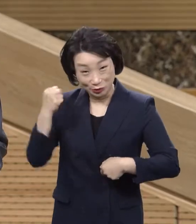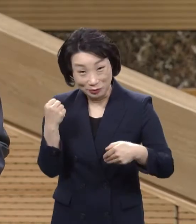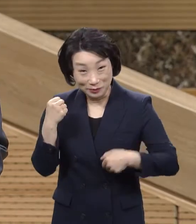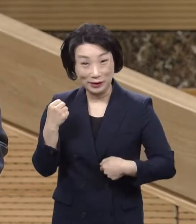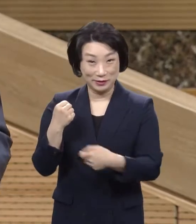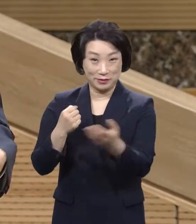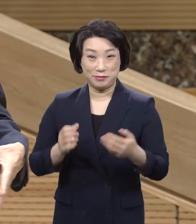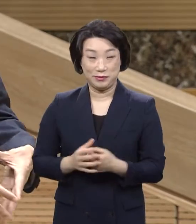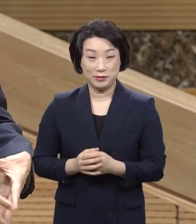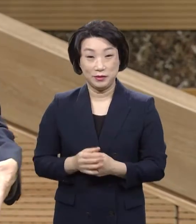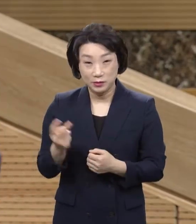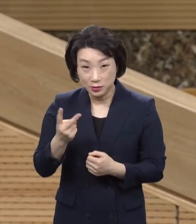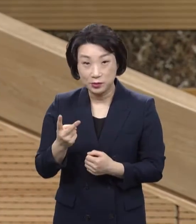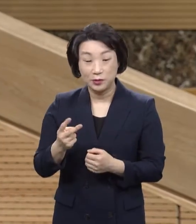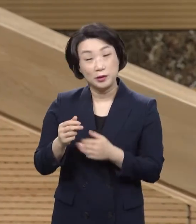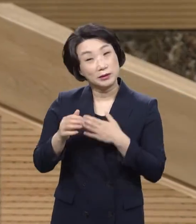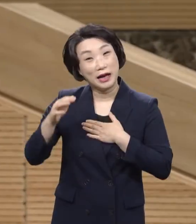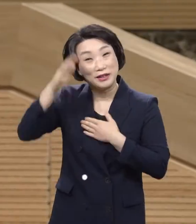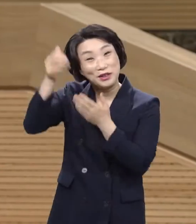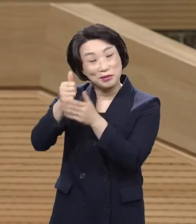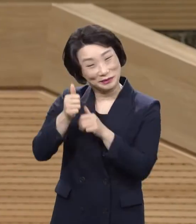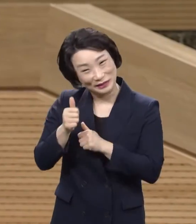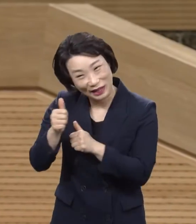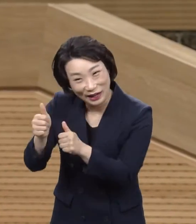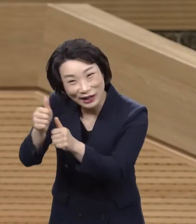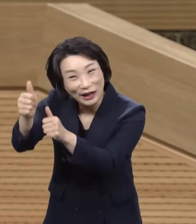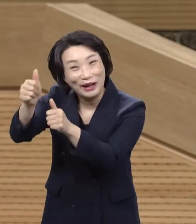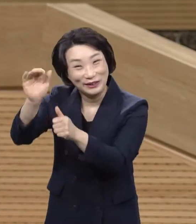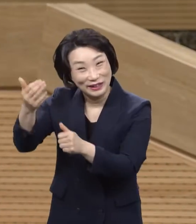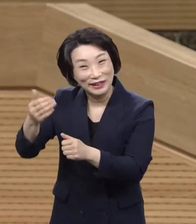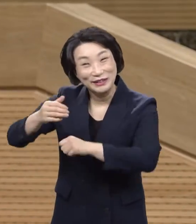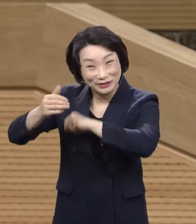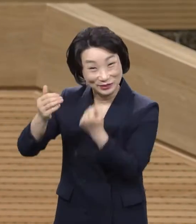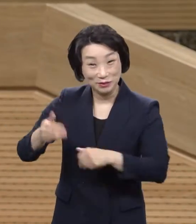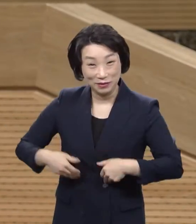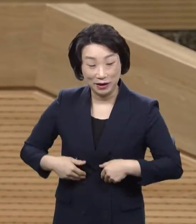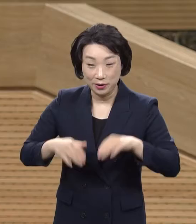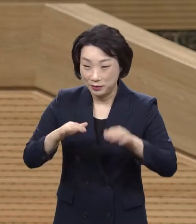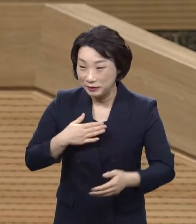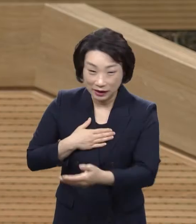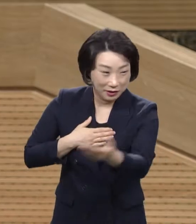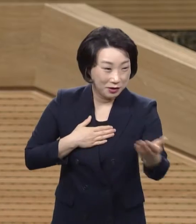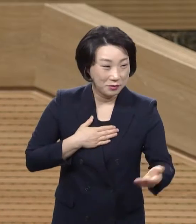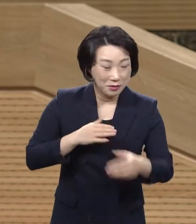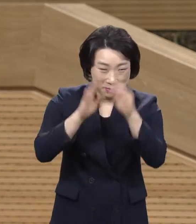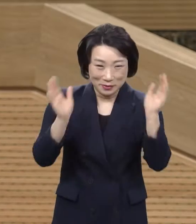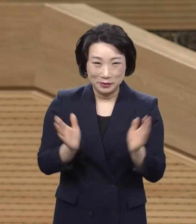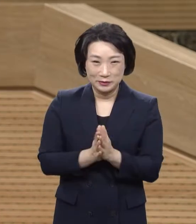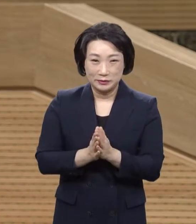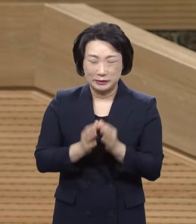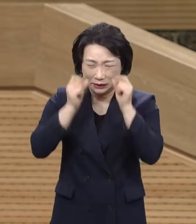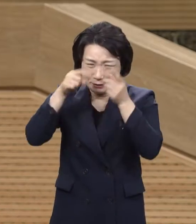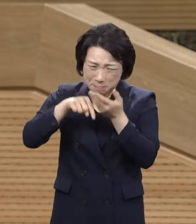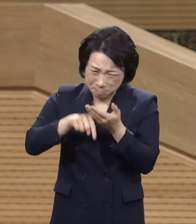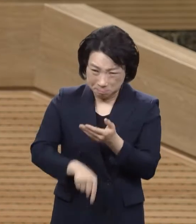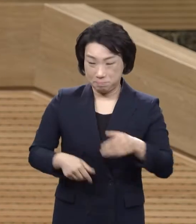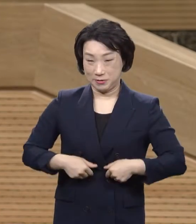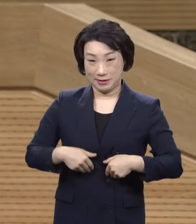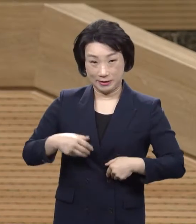굴복하라 그 말이야. 그리고 따라가라 그 말이야. 여러분이 오늘 정말로 깊이 깨달을 게